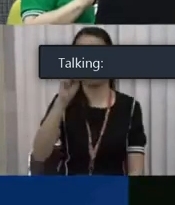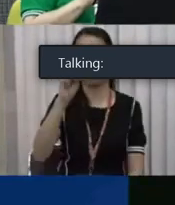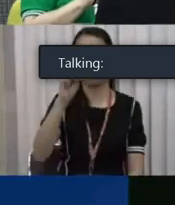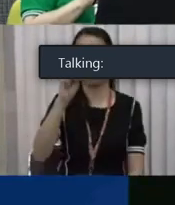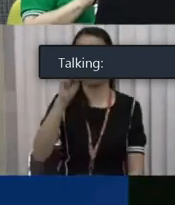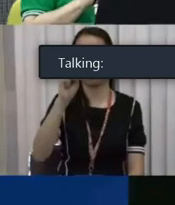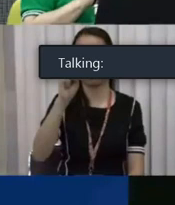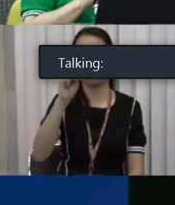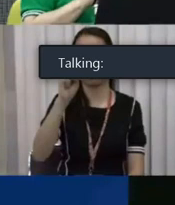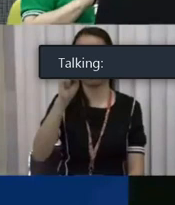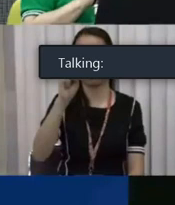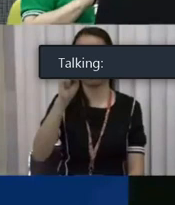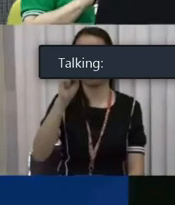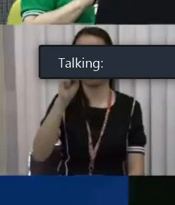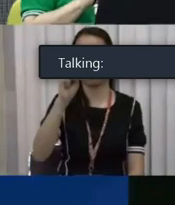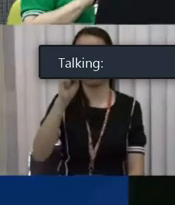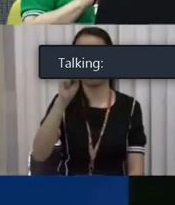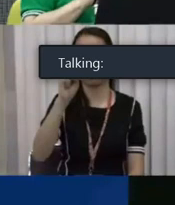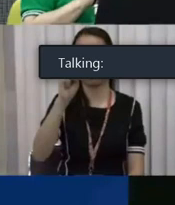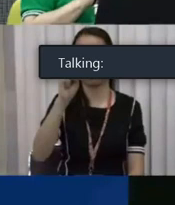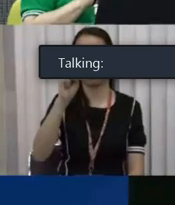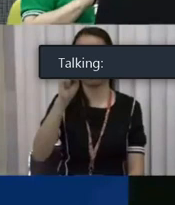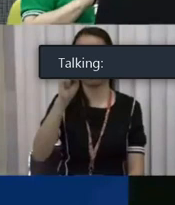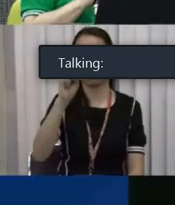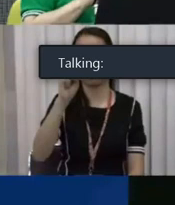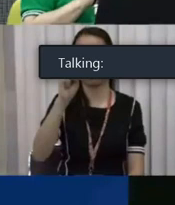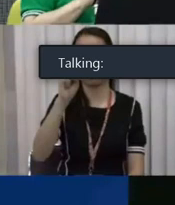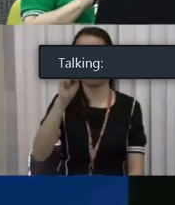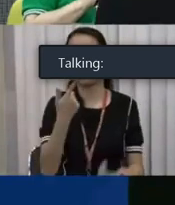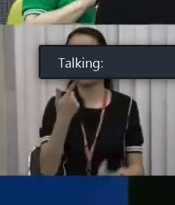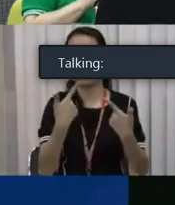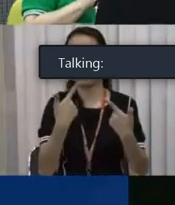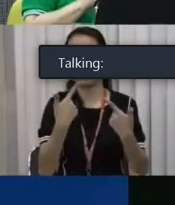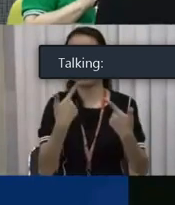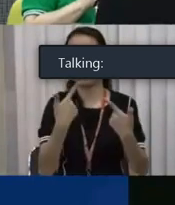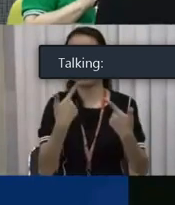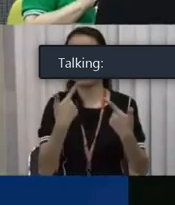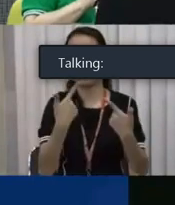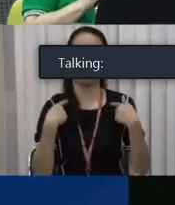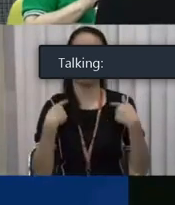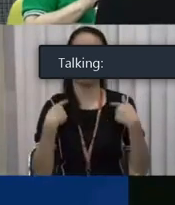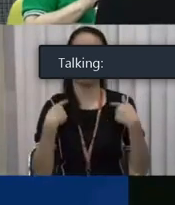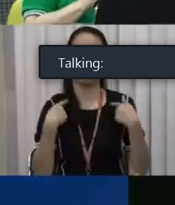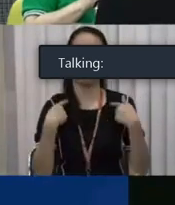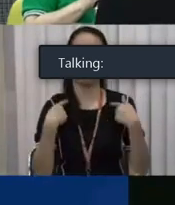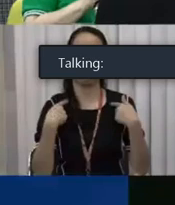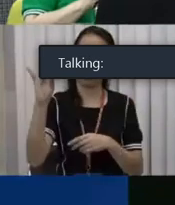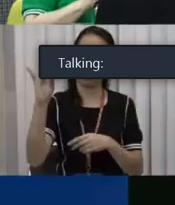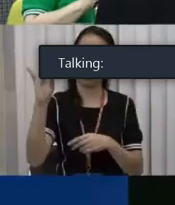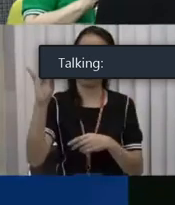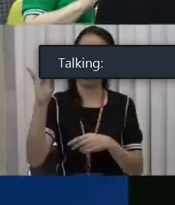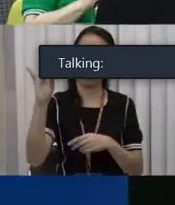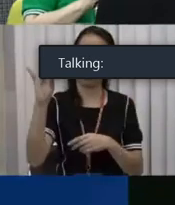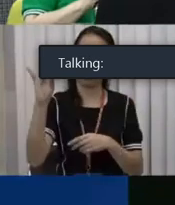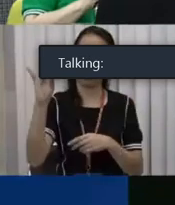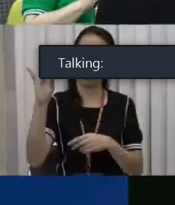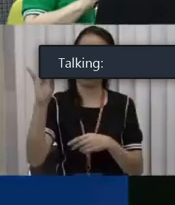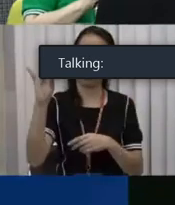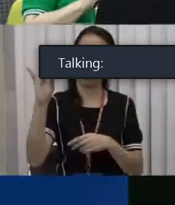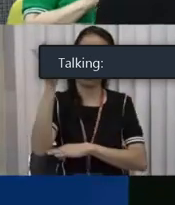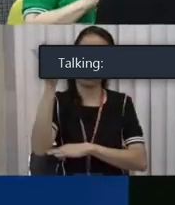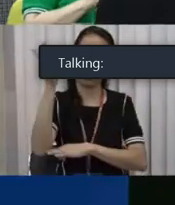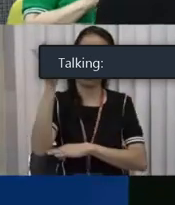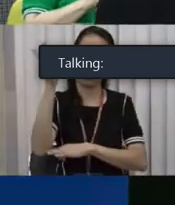Okay. Solo parent leave. Maonang nagyatagan siya 7 days nga pwede niyang ma-avail